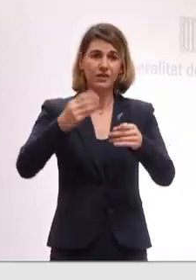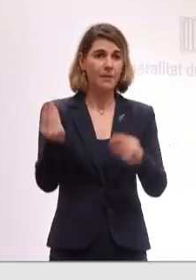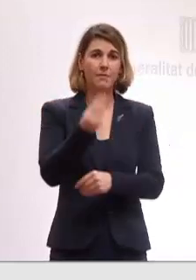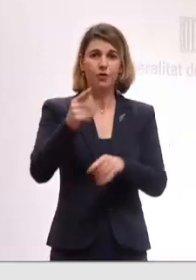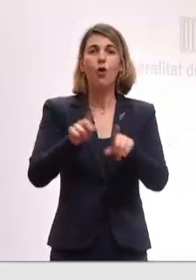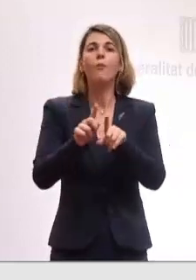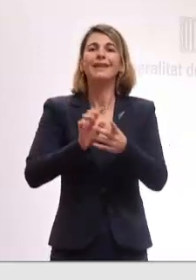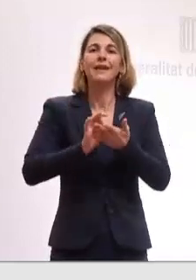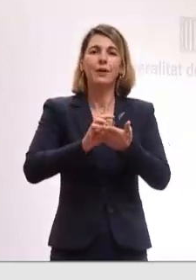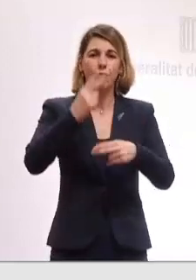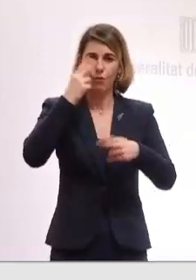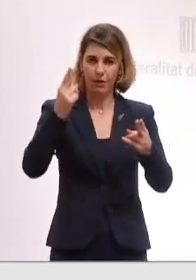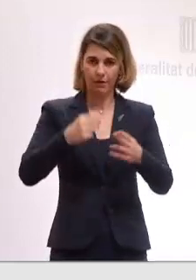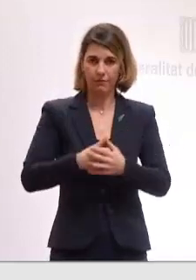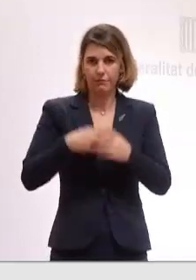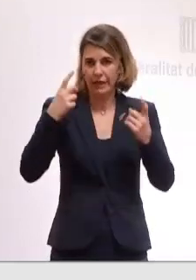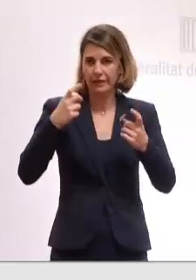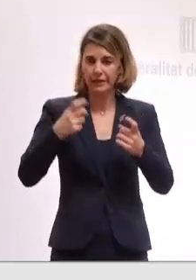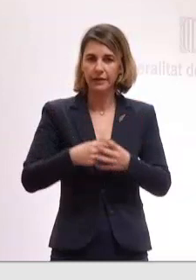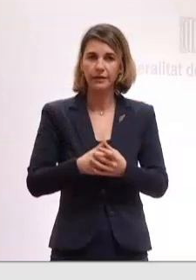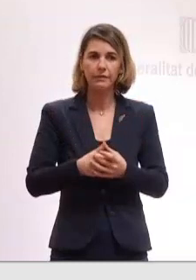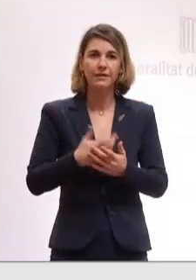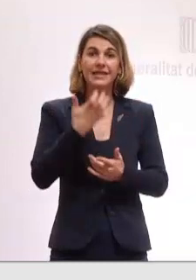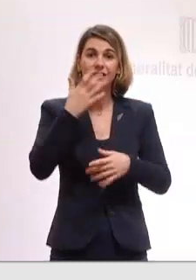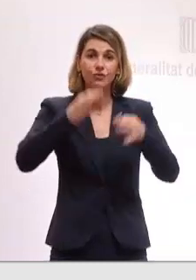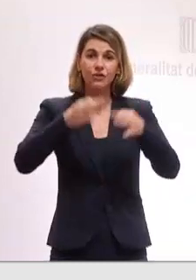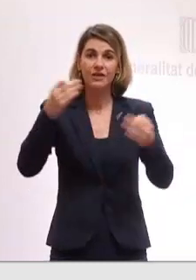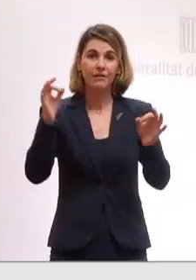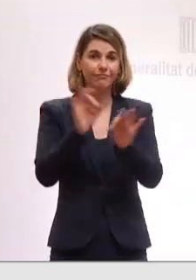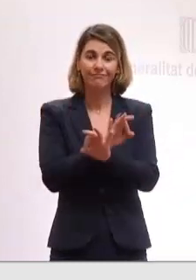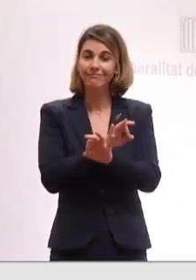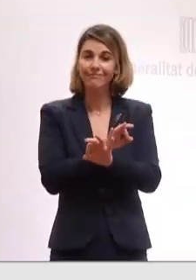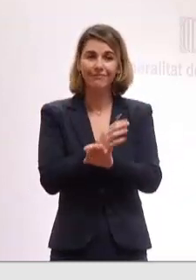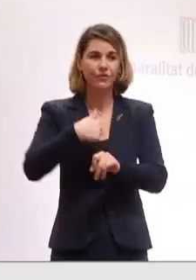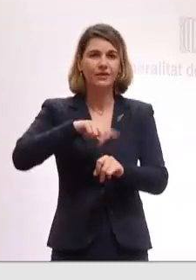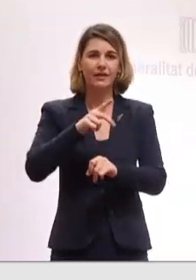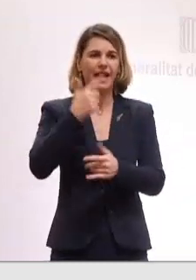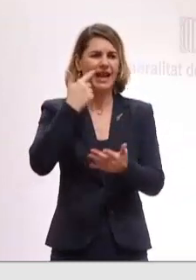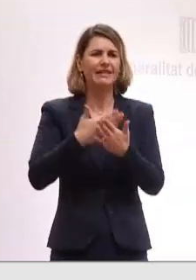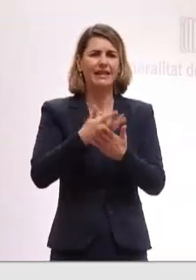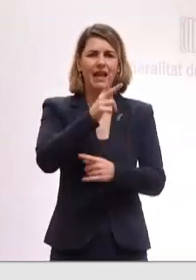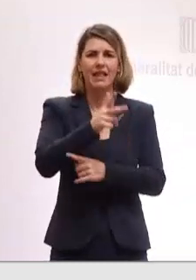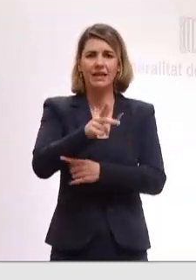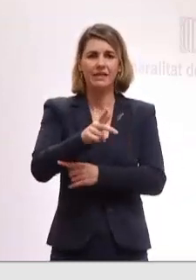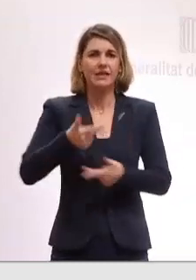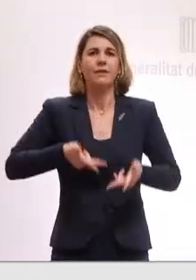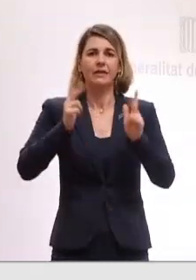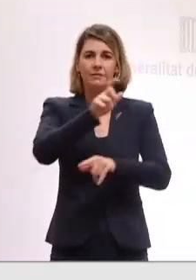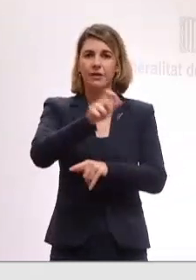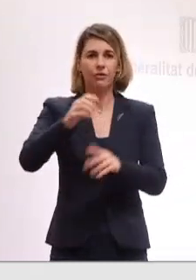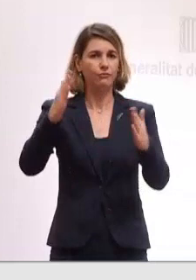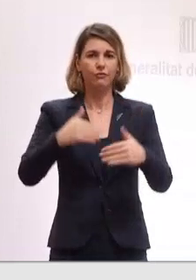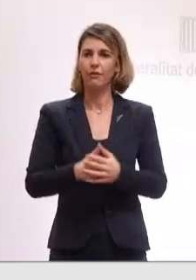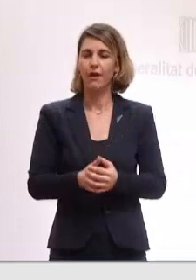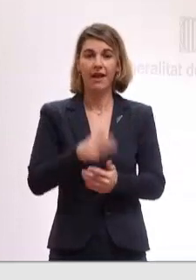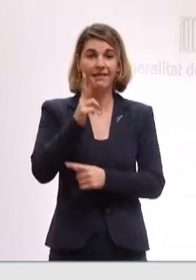servei públic. Sense la justícia no hi ha garantia dels drets i llibertats de les persones. El dret